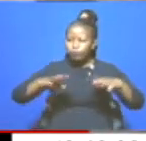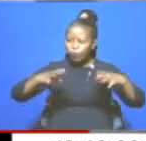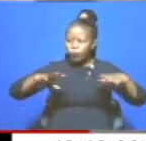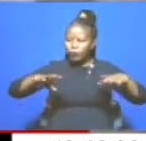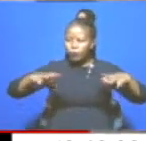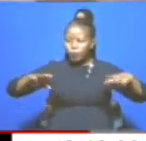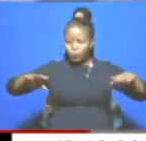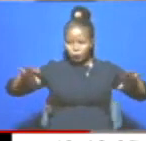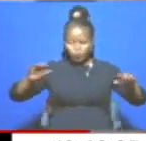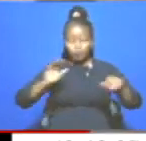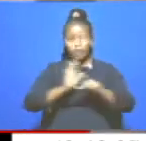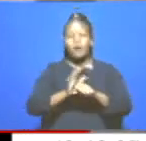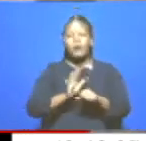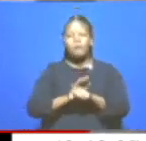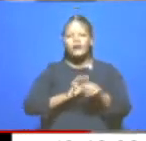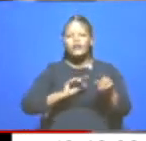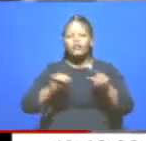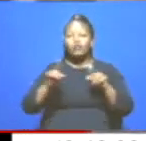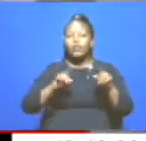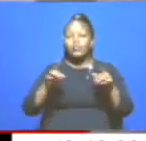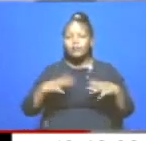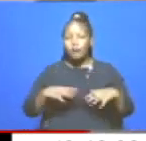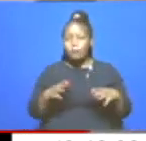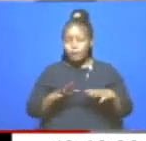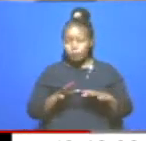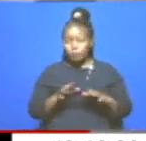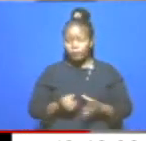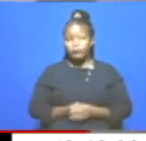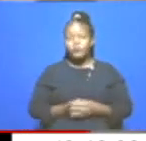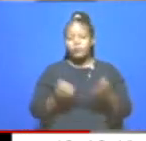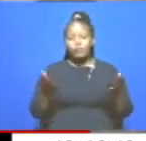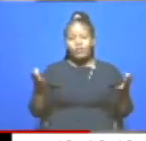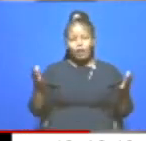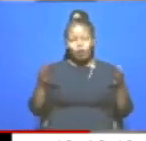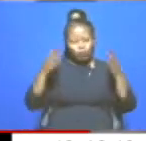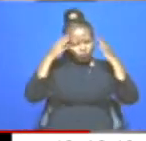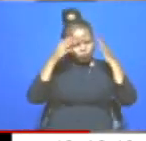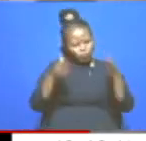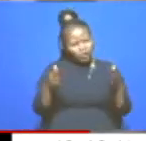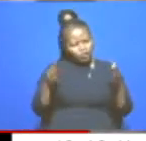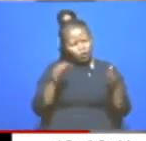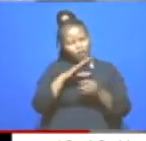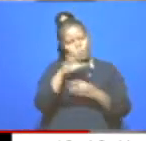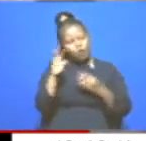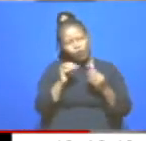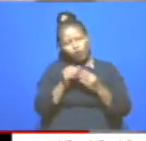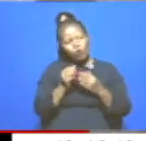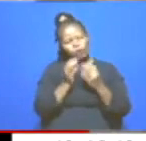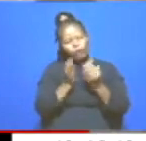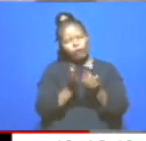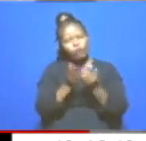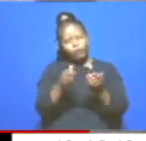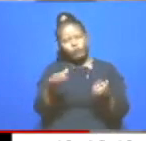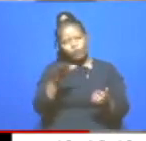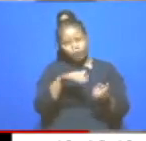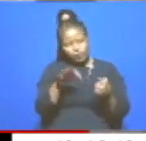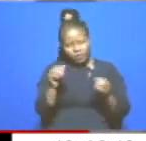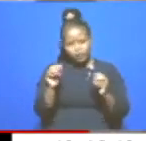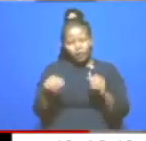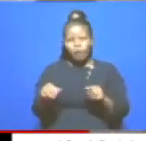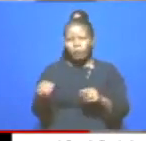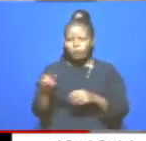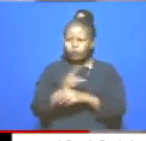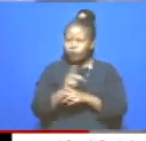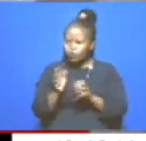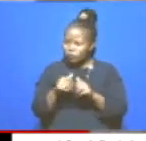wengi wanafanya sehemu za nje. Kwa hivyo ukiangalia ufuo wa bahari wote unaweza kutumika vizuri. Hatuzungumzii